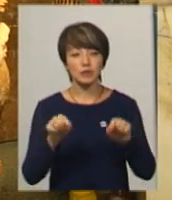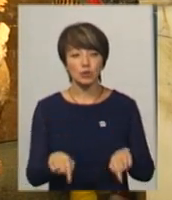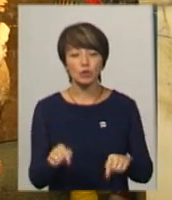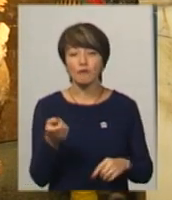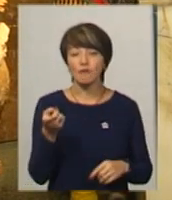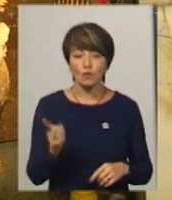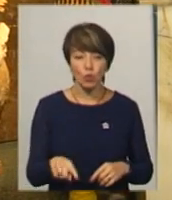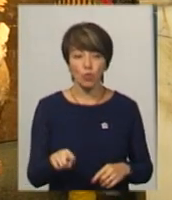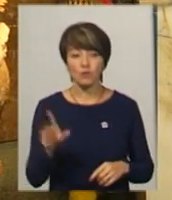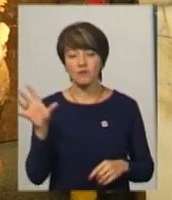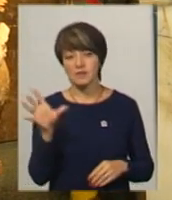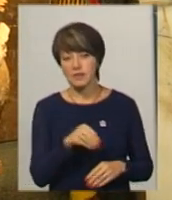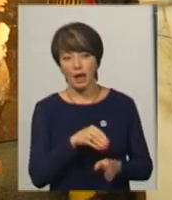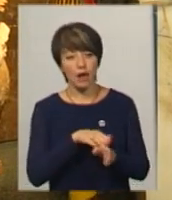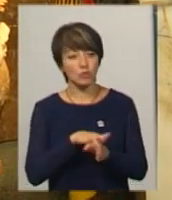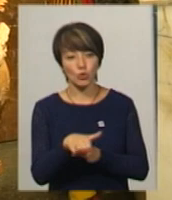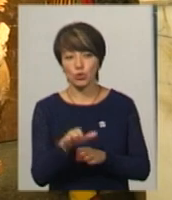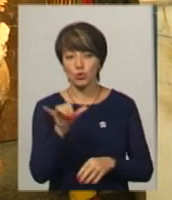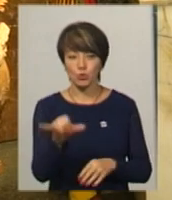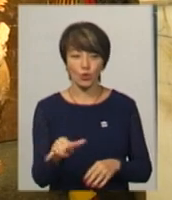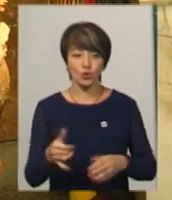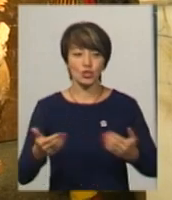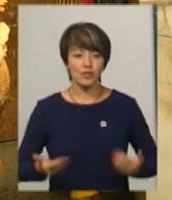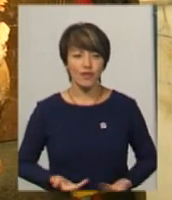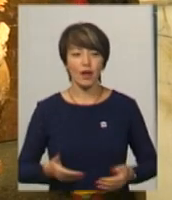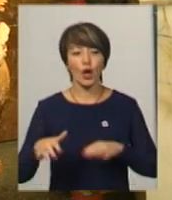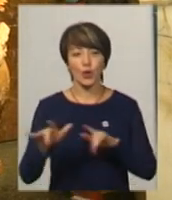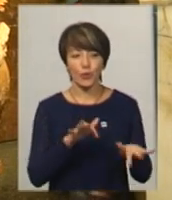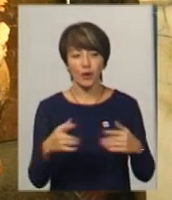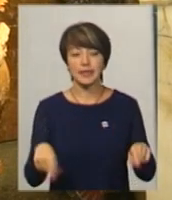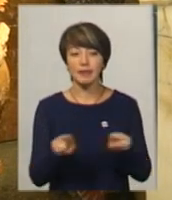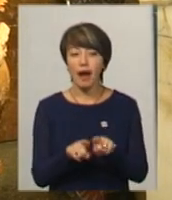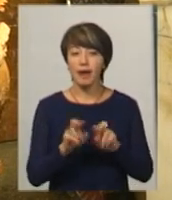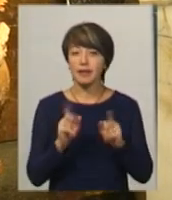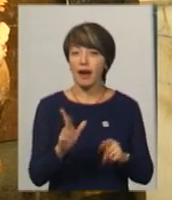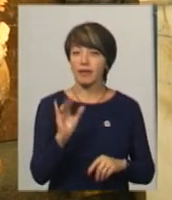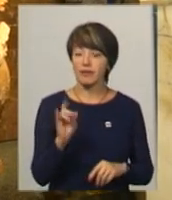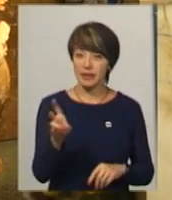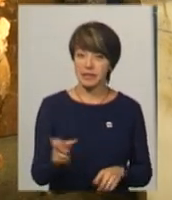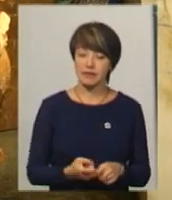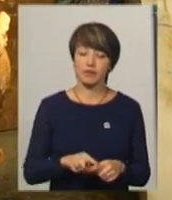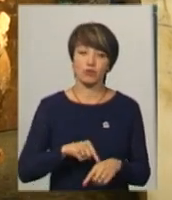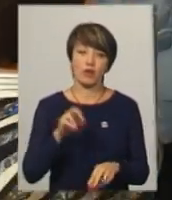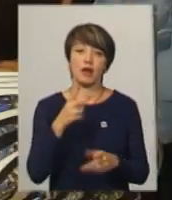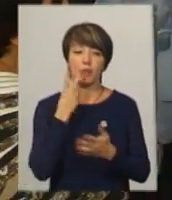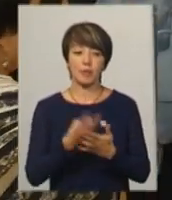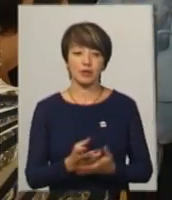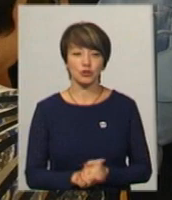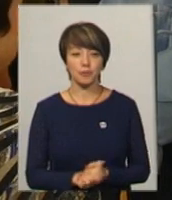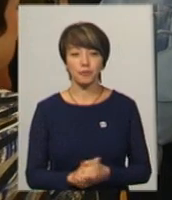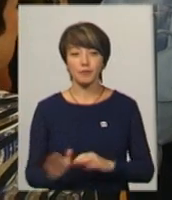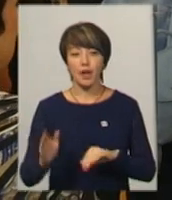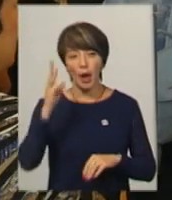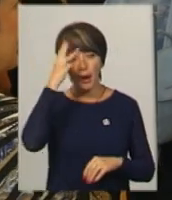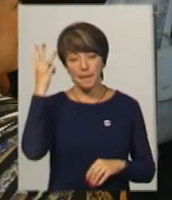що все абсолютно в нього живе, рухається так, як він це відчуває, як він бачить. Хмельниччина